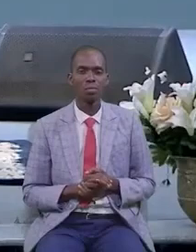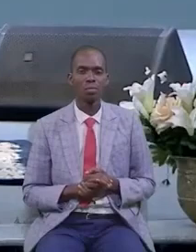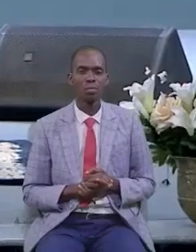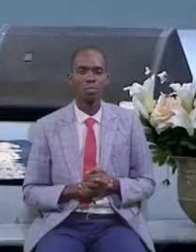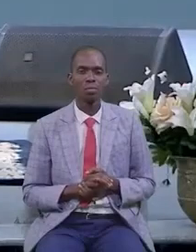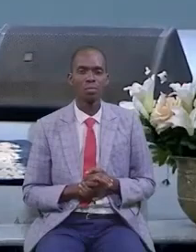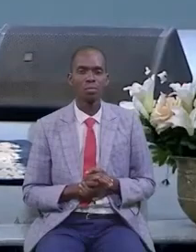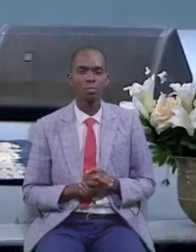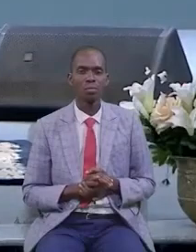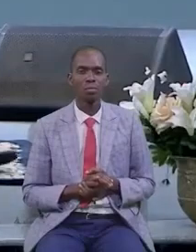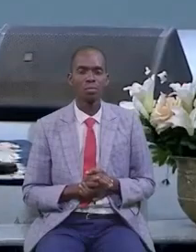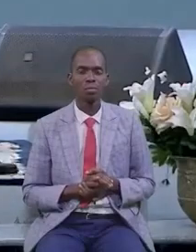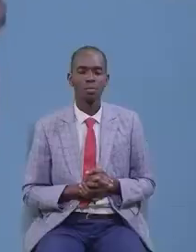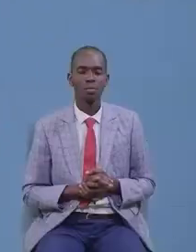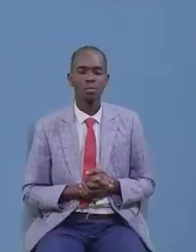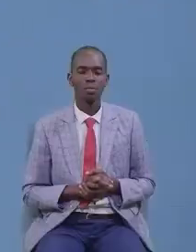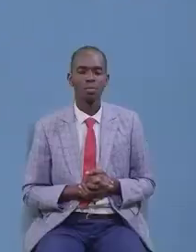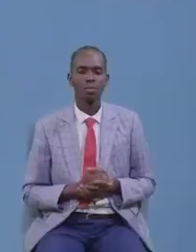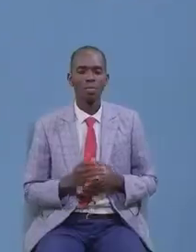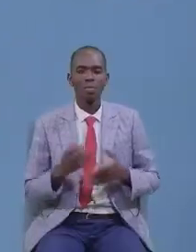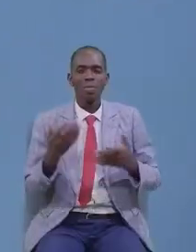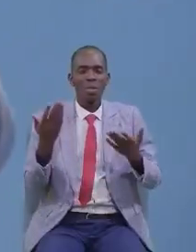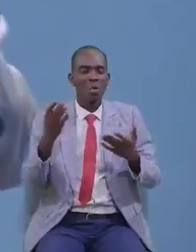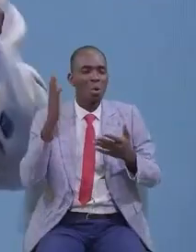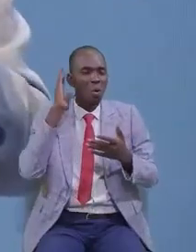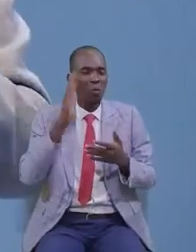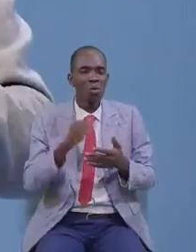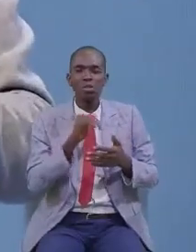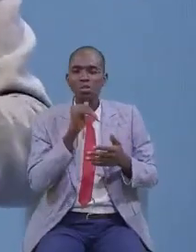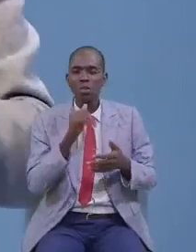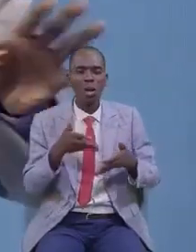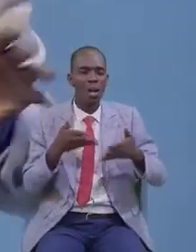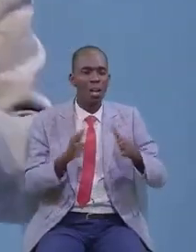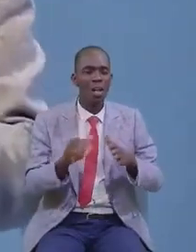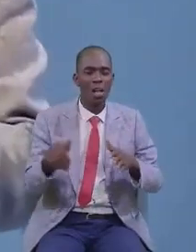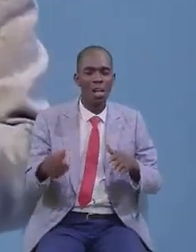వారు ఏ మాత్రం లెక్క చేయలేదు. They will not allow any power,